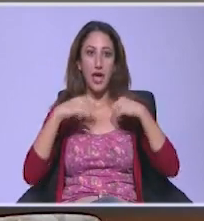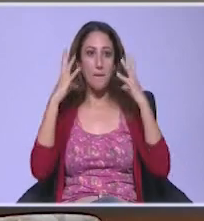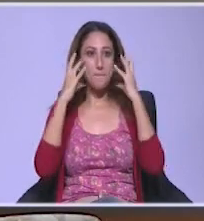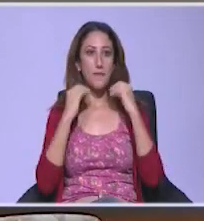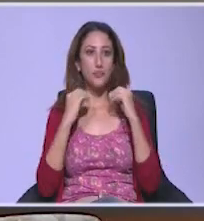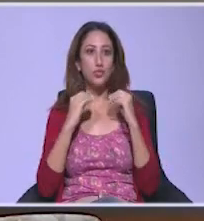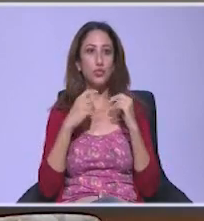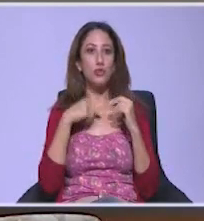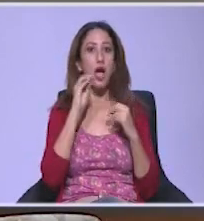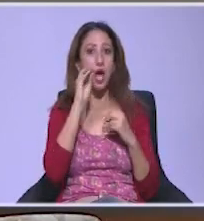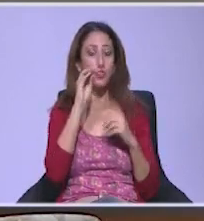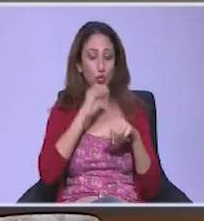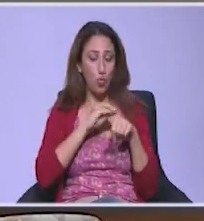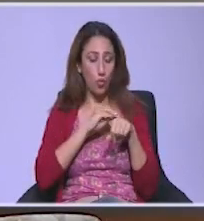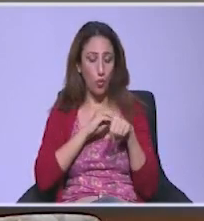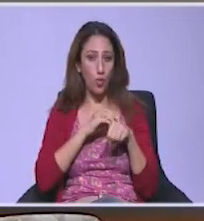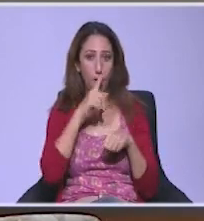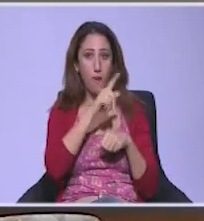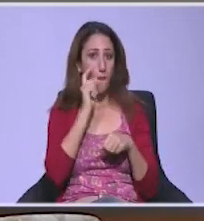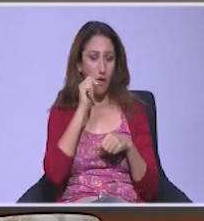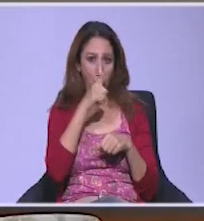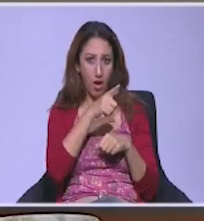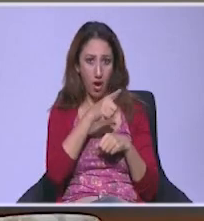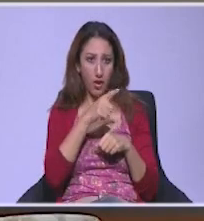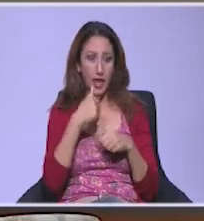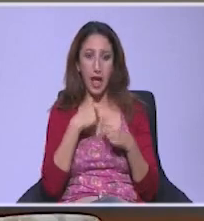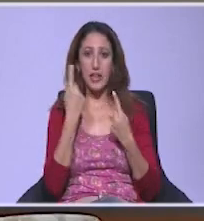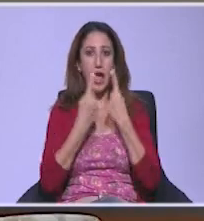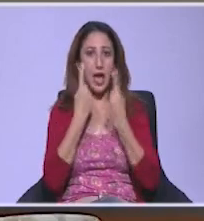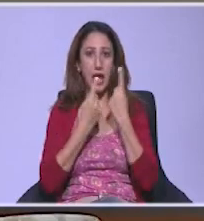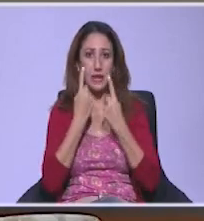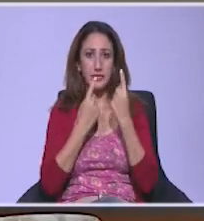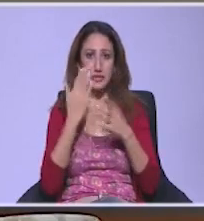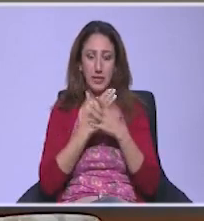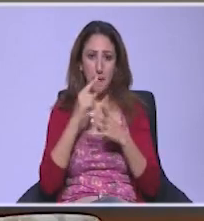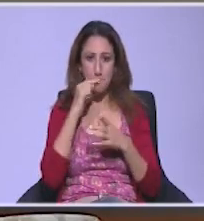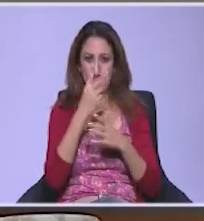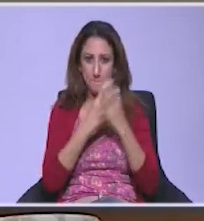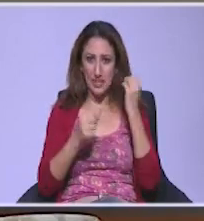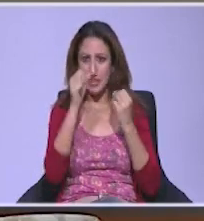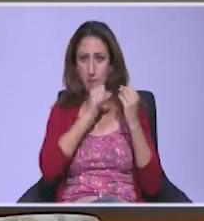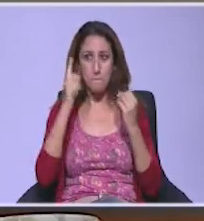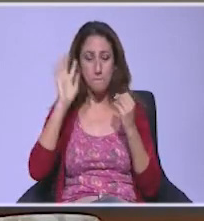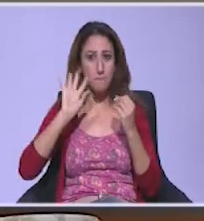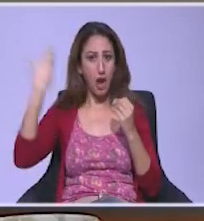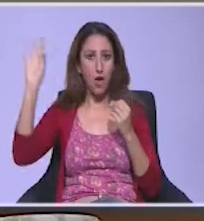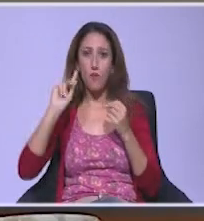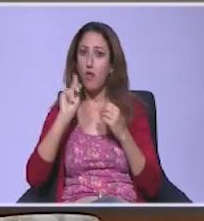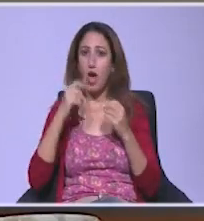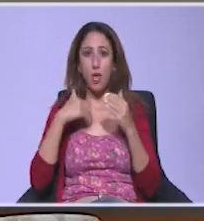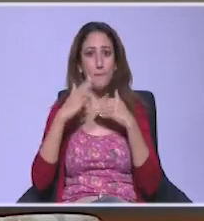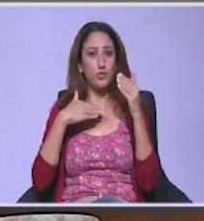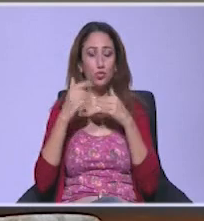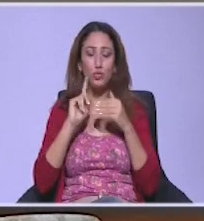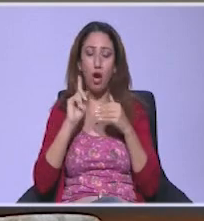للمرة الثانية، حالة الحاج محمد بالنسبة لي وبالنسبة لبرنامج واحد من الناس مش حالة